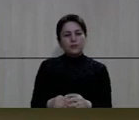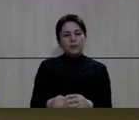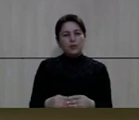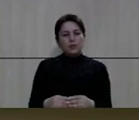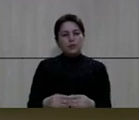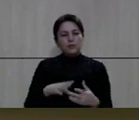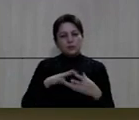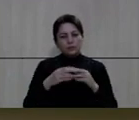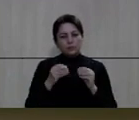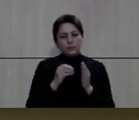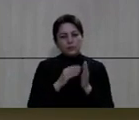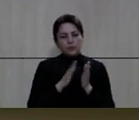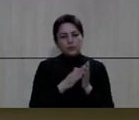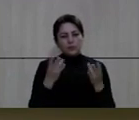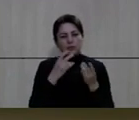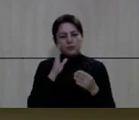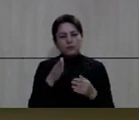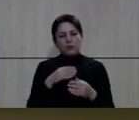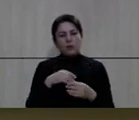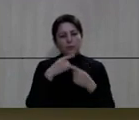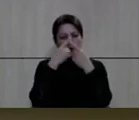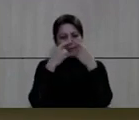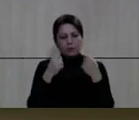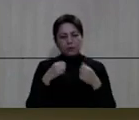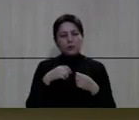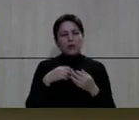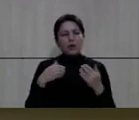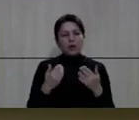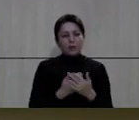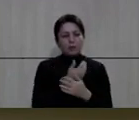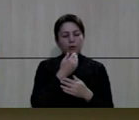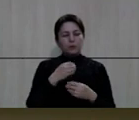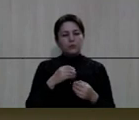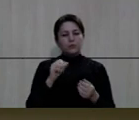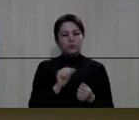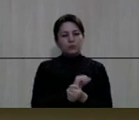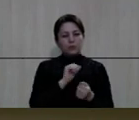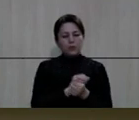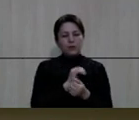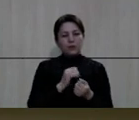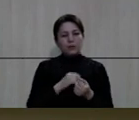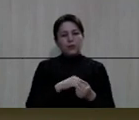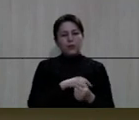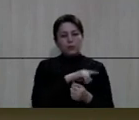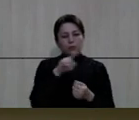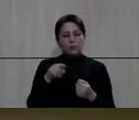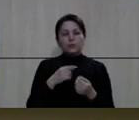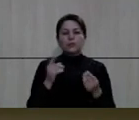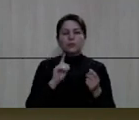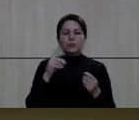Demak, belgilab oling. Ma'lumot, axborot, hujjatlari. Quyidagilar